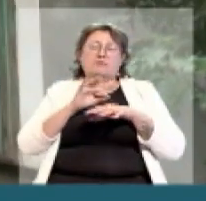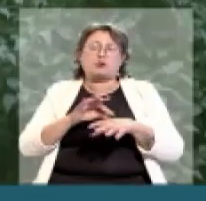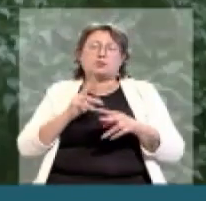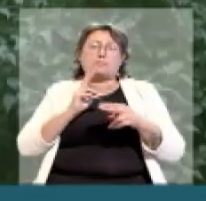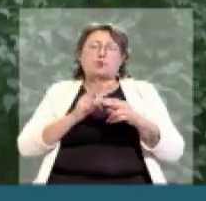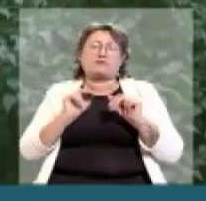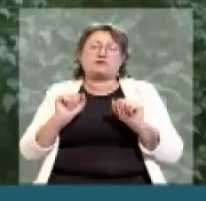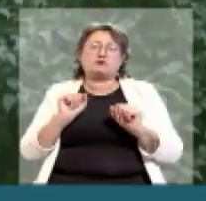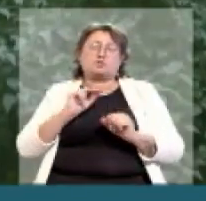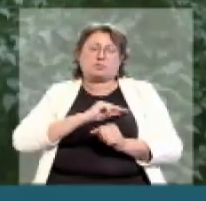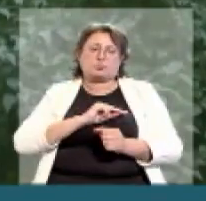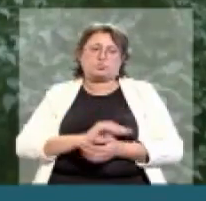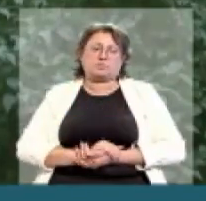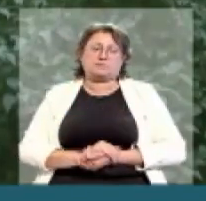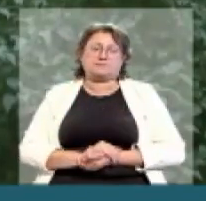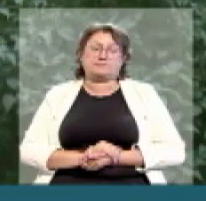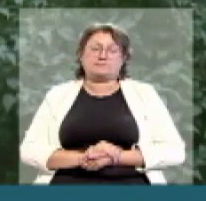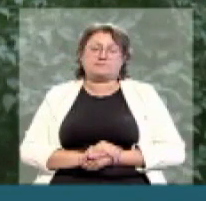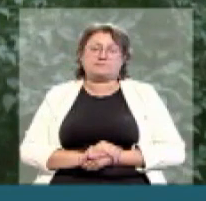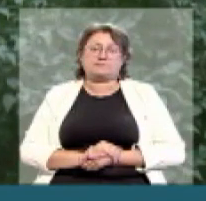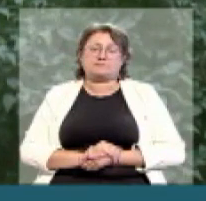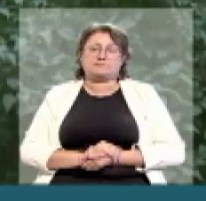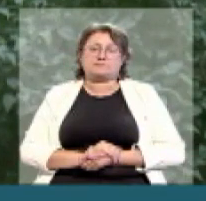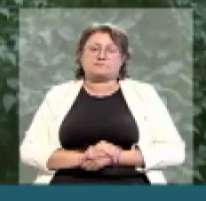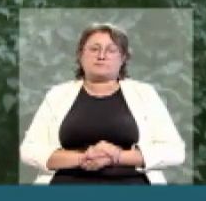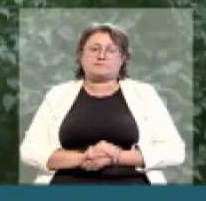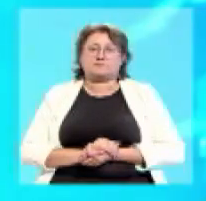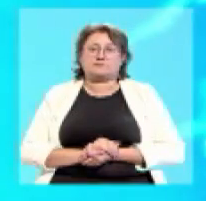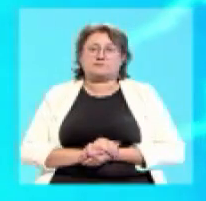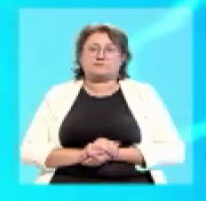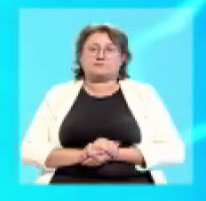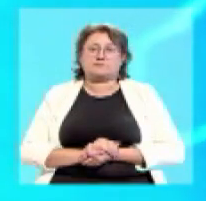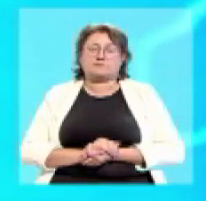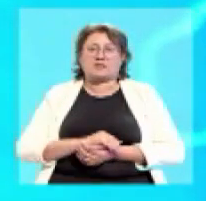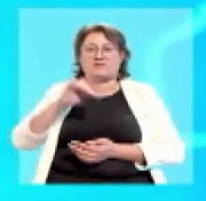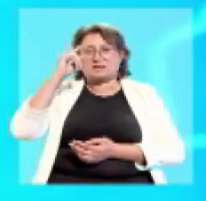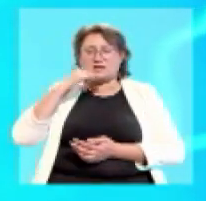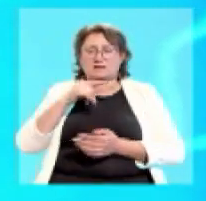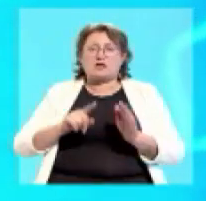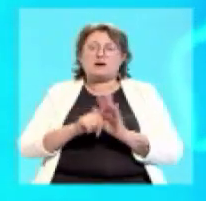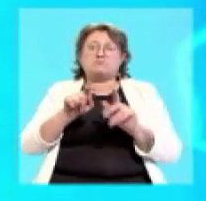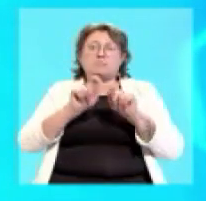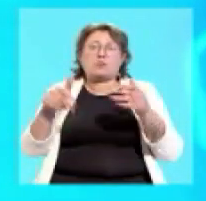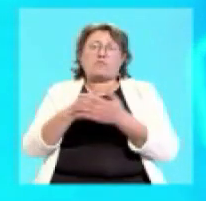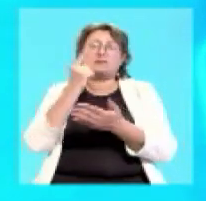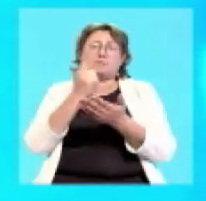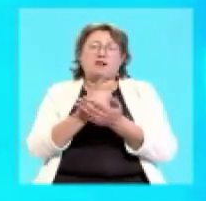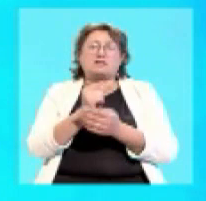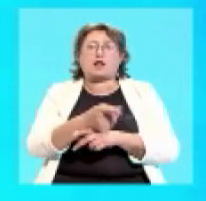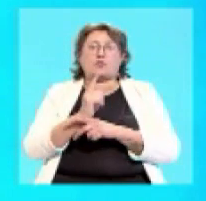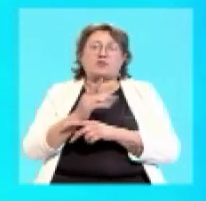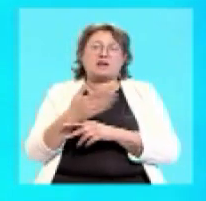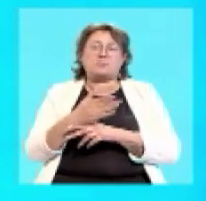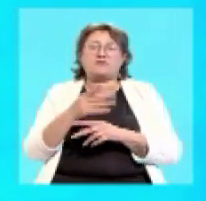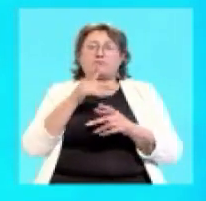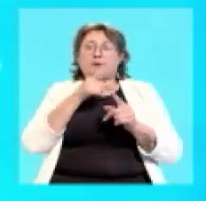работу. Виктория Шарнина, Дмитрий Мушта, Алексей Руденко, телеканал «Кустанай». В Казахстане ведут новые запреты на вылов рыбы в